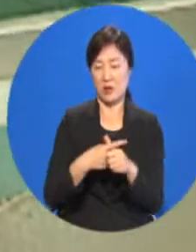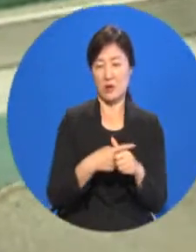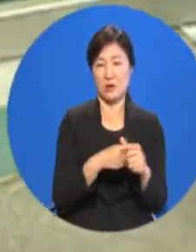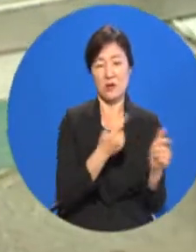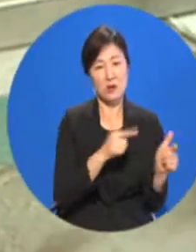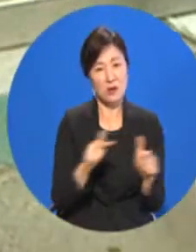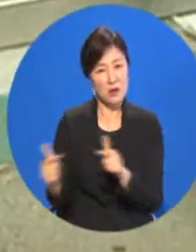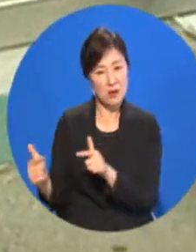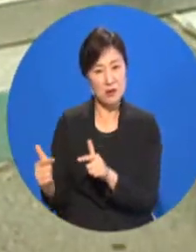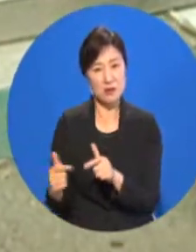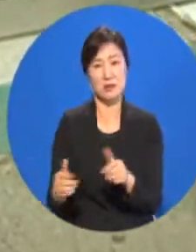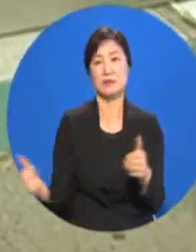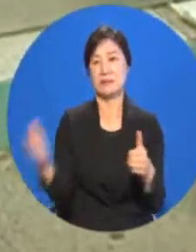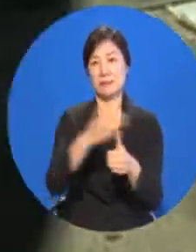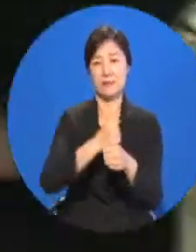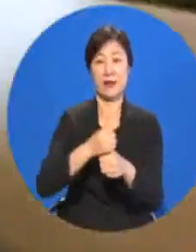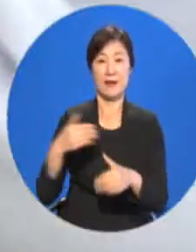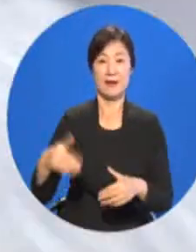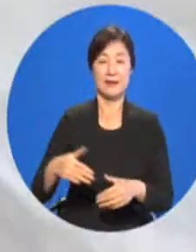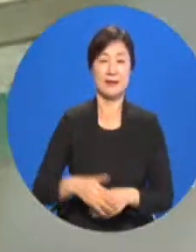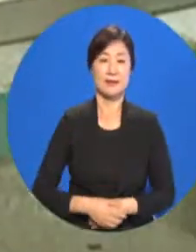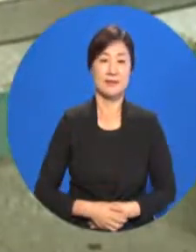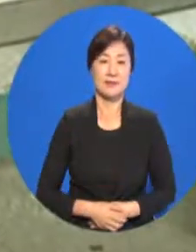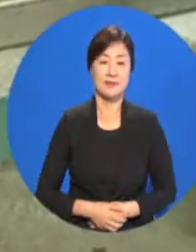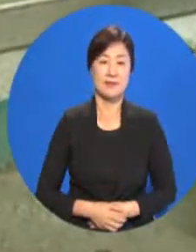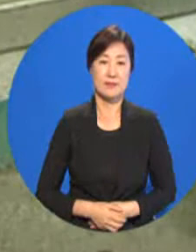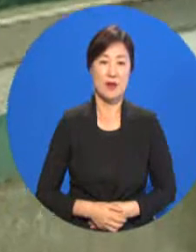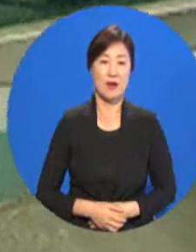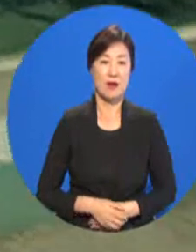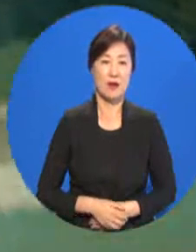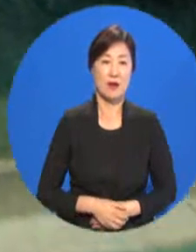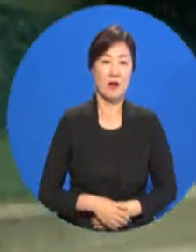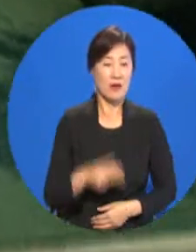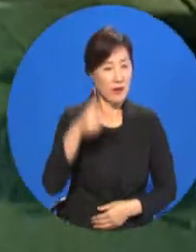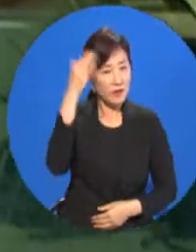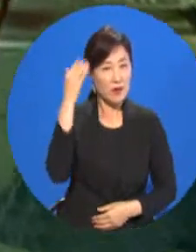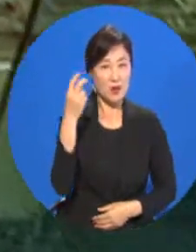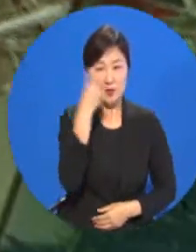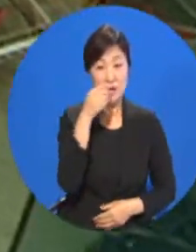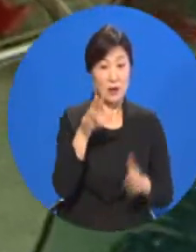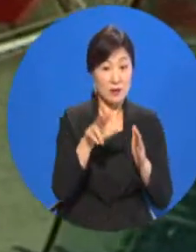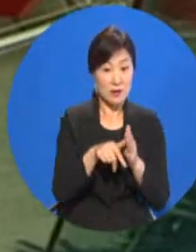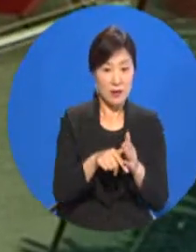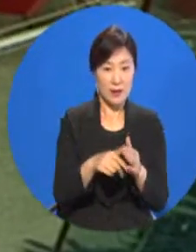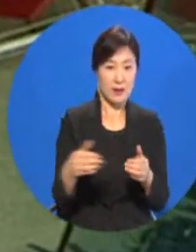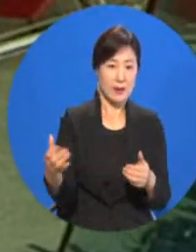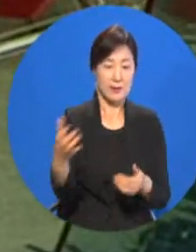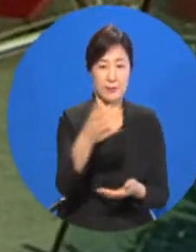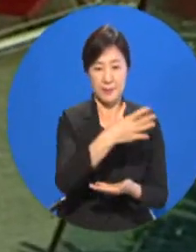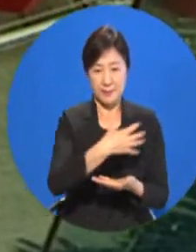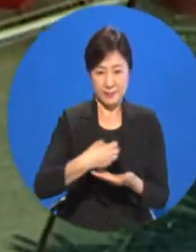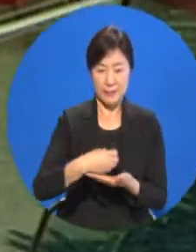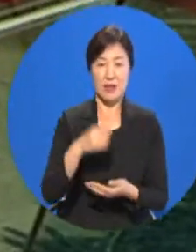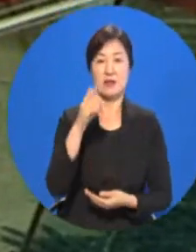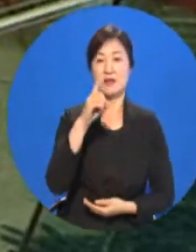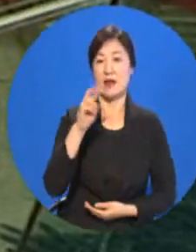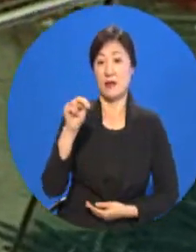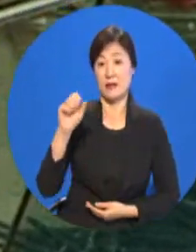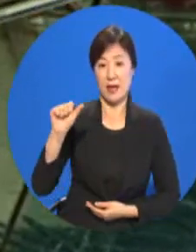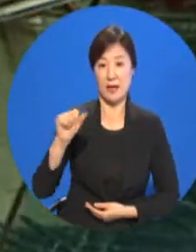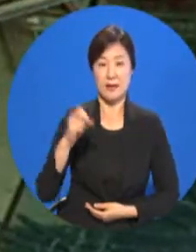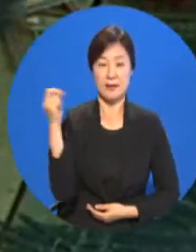아직까지 범인이 잡히지 않고 있습니다. 경찰은 당시 수사 과정에서 확보한 용의자들의 DNA를 다시